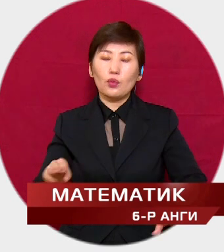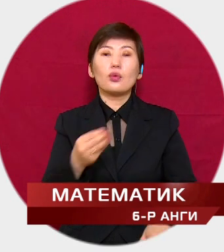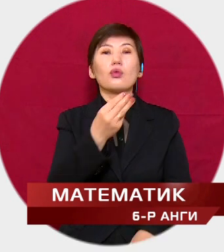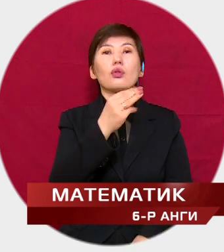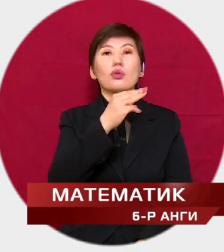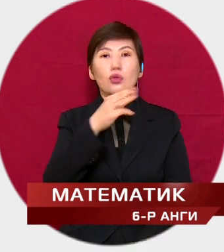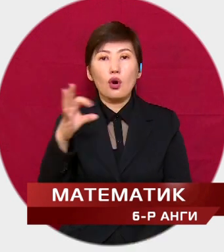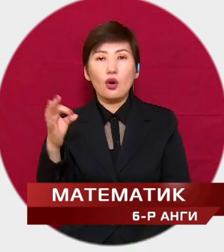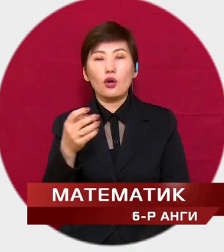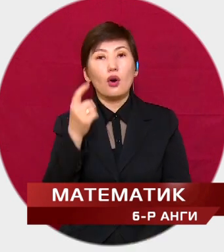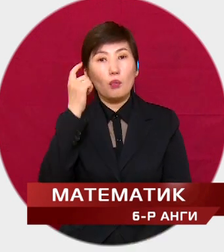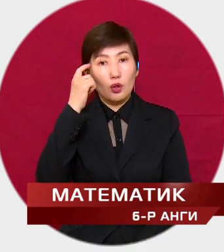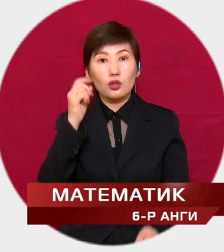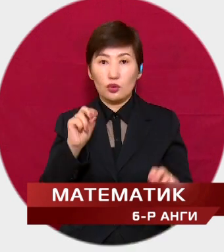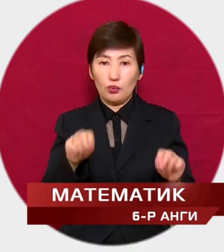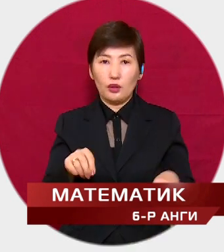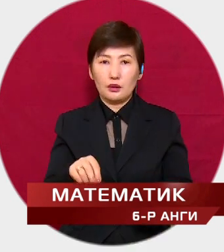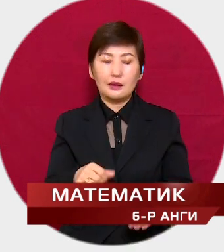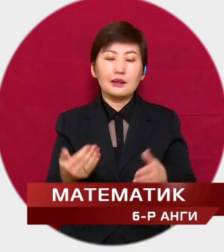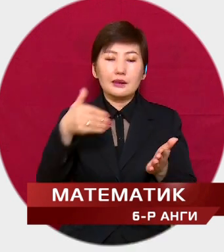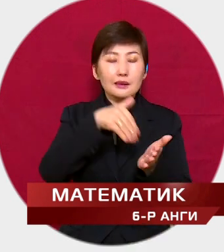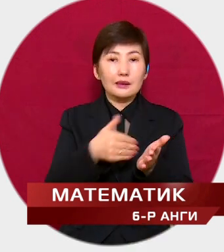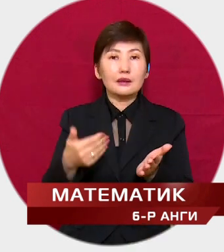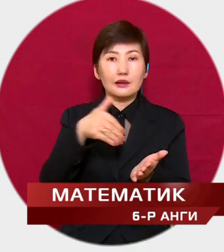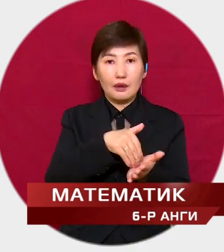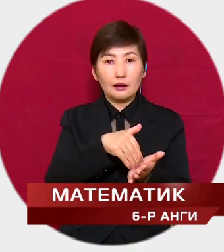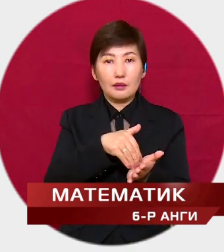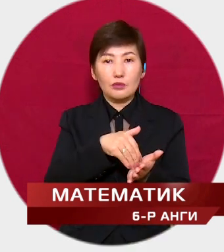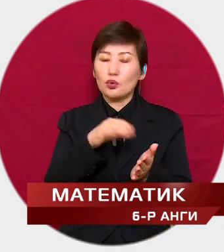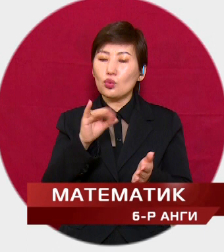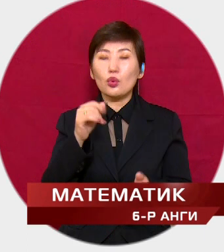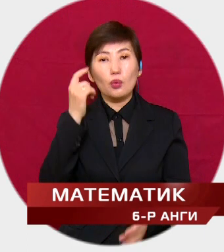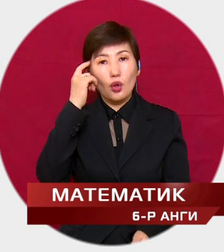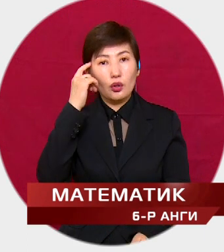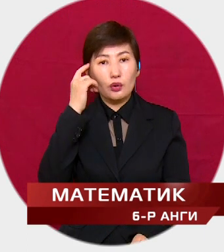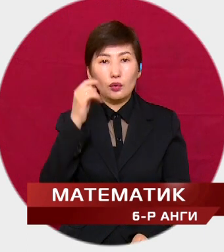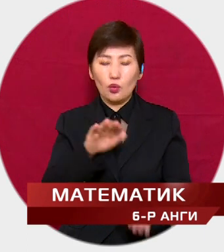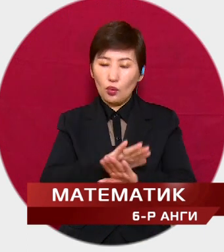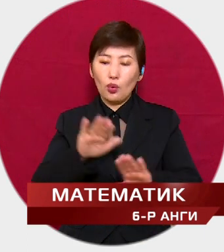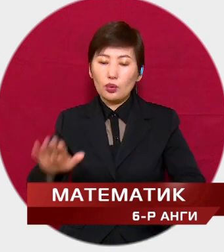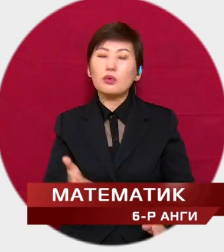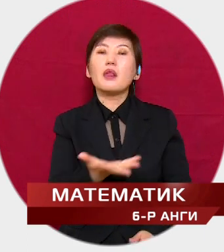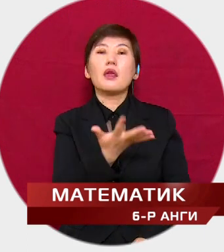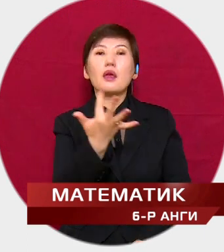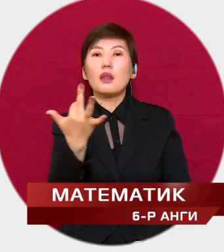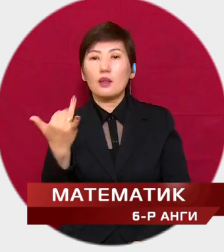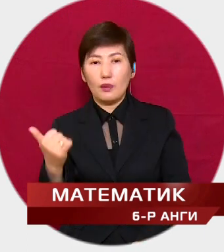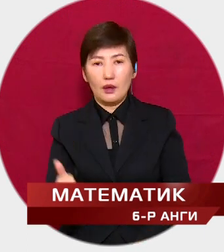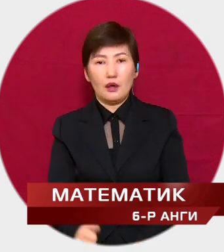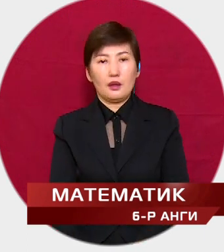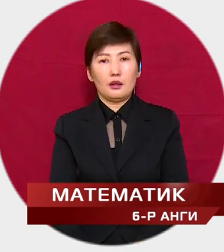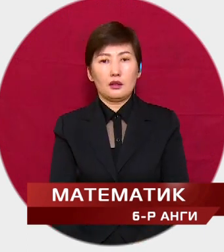вэ гэдгийг харуулъя. За эндээс энэ давтамж гэдэг дээр бол бид нар юуг ойлгож байгаа гэвэл сурагчдын тоо гарч ирж байгаа. Өөрөөр хэлбэл 1 цэцэг тарьсан хүүхэд 10